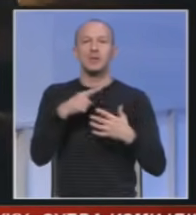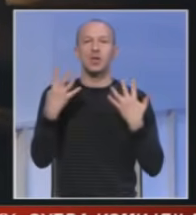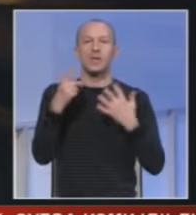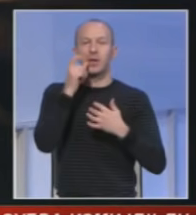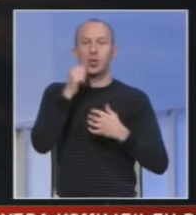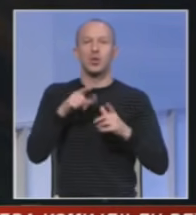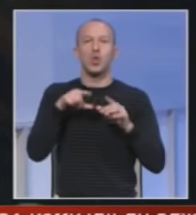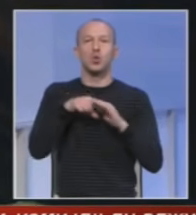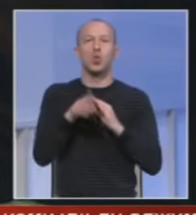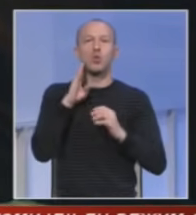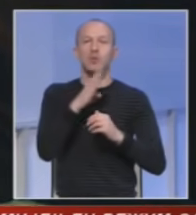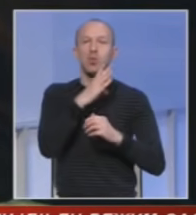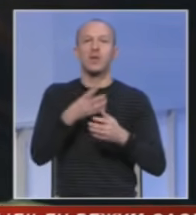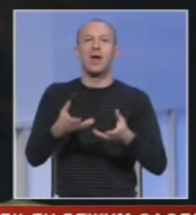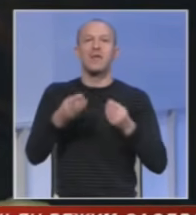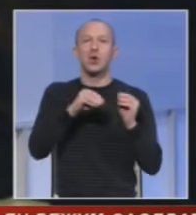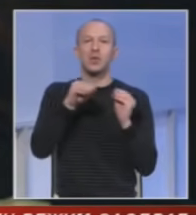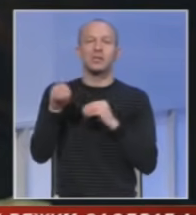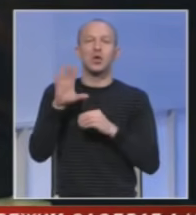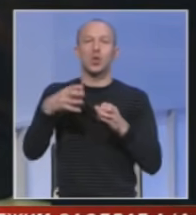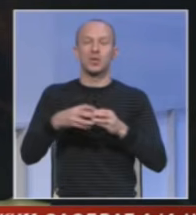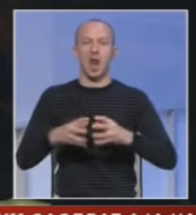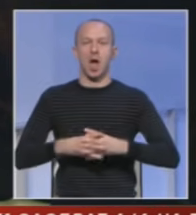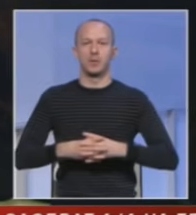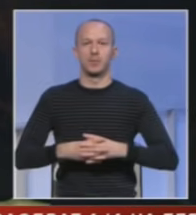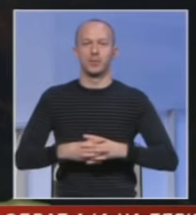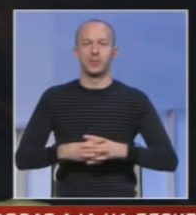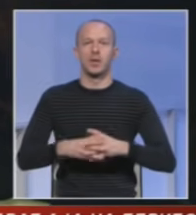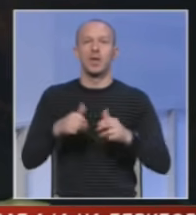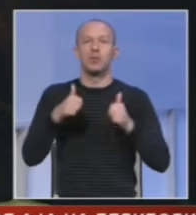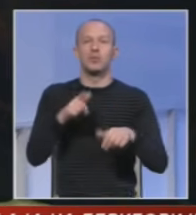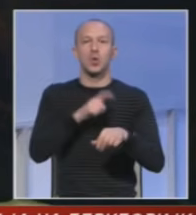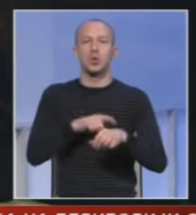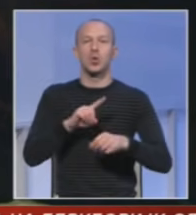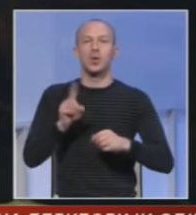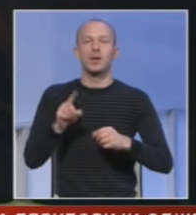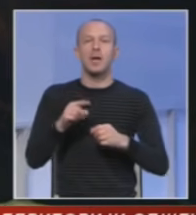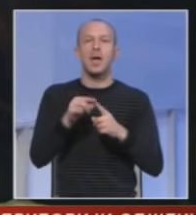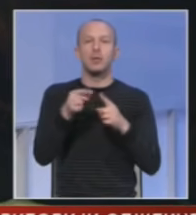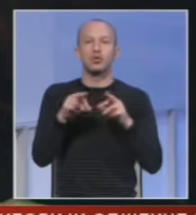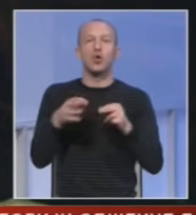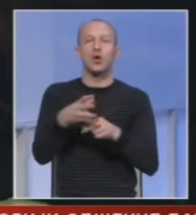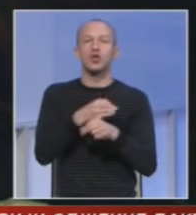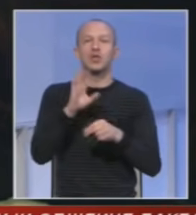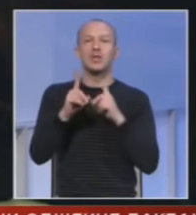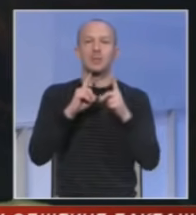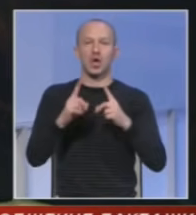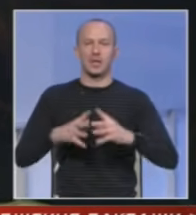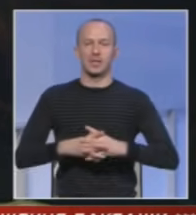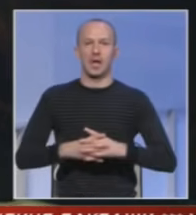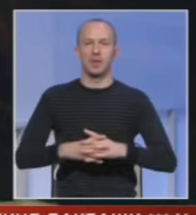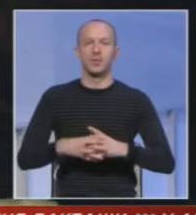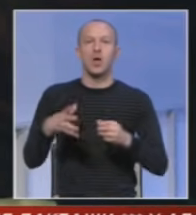ljudi u toku popodneva evakuisano iz tog dela i u ovom trenutku nije preporučljivo korišćenje te